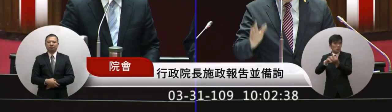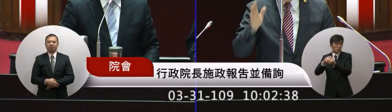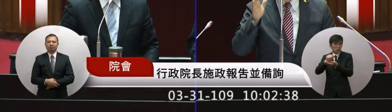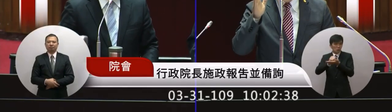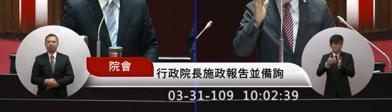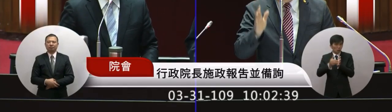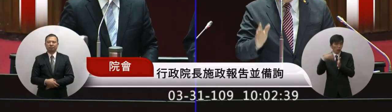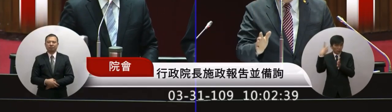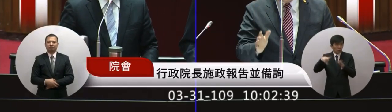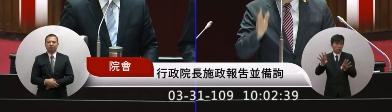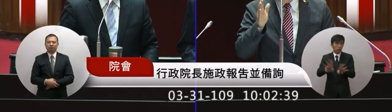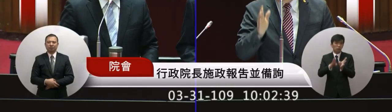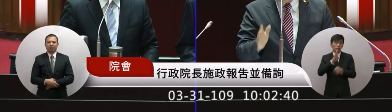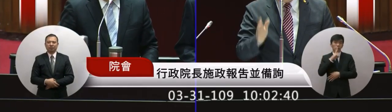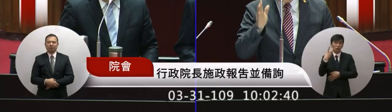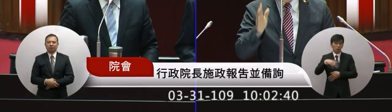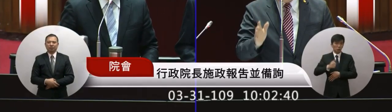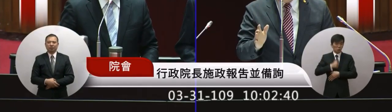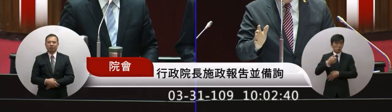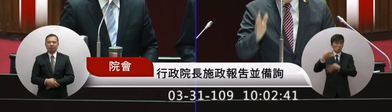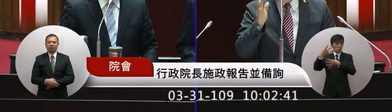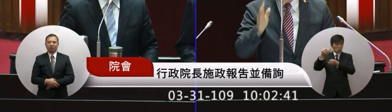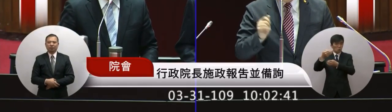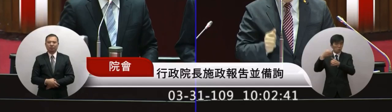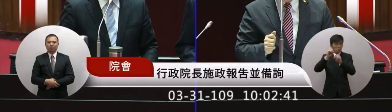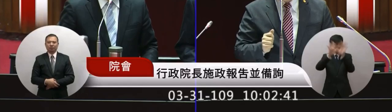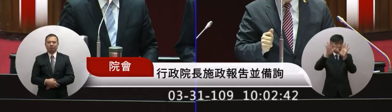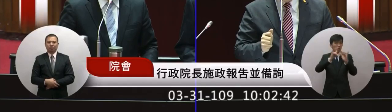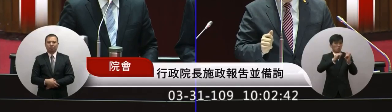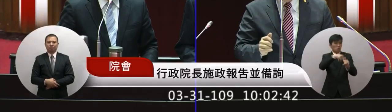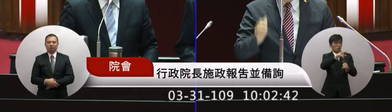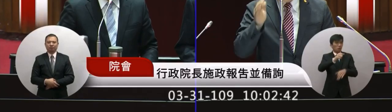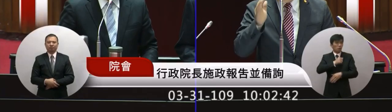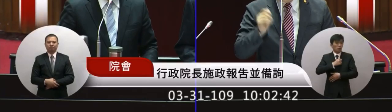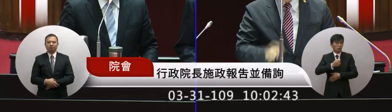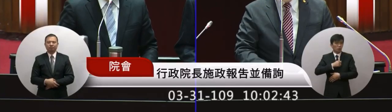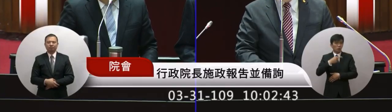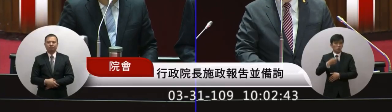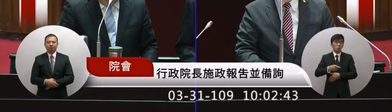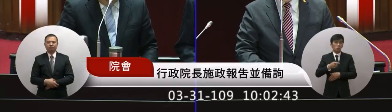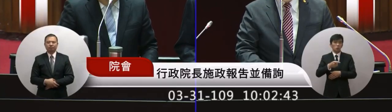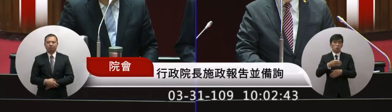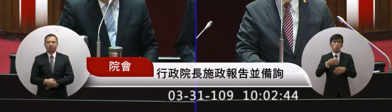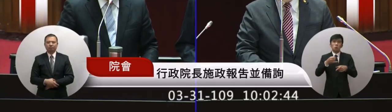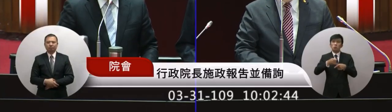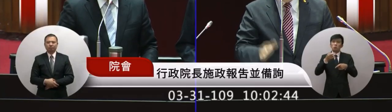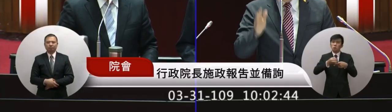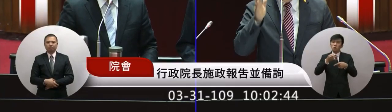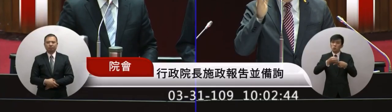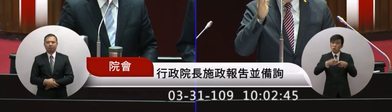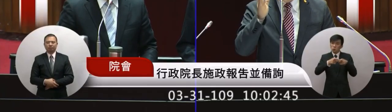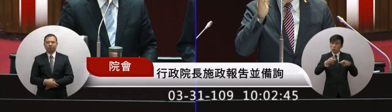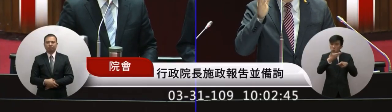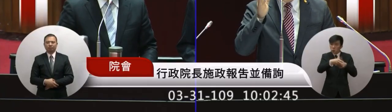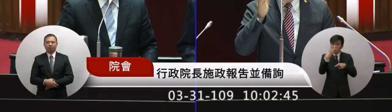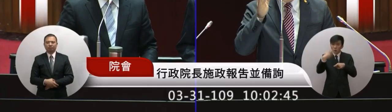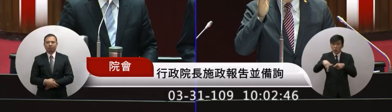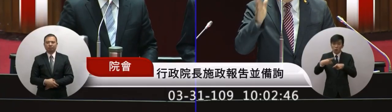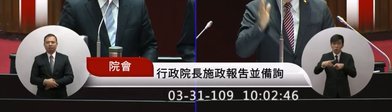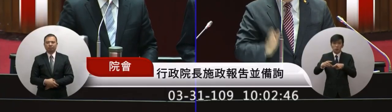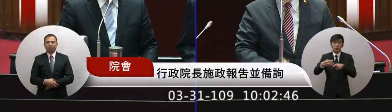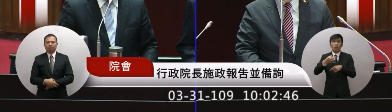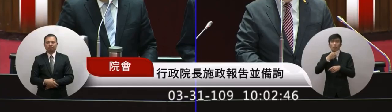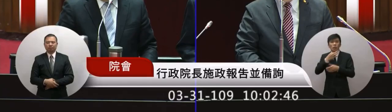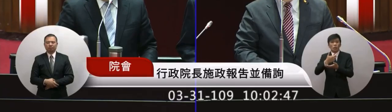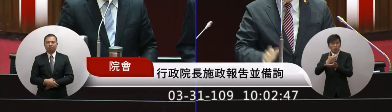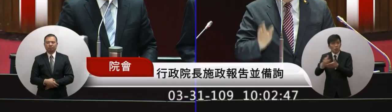程可以让老百姓很知道什么时候振兴券会下来，然后折扣券是可以发放出来的，或者是用